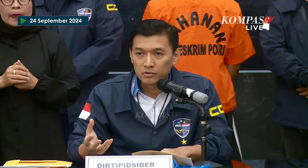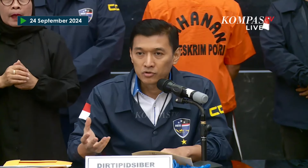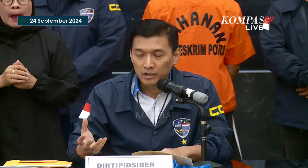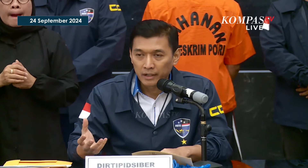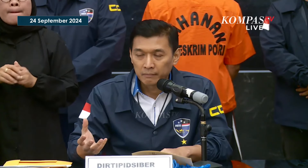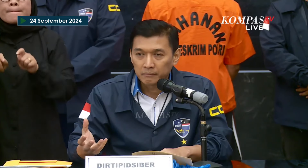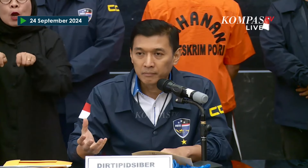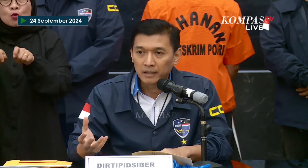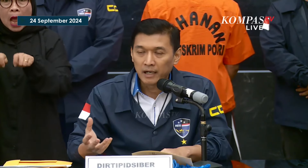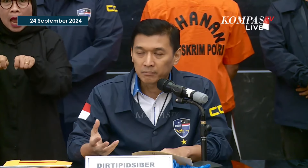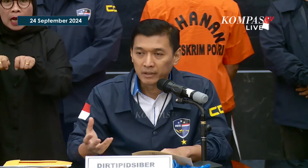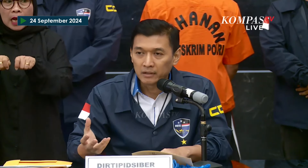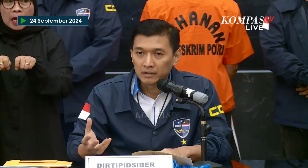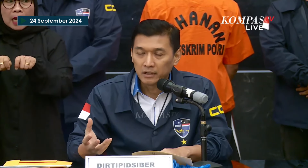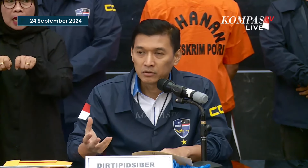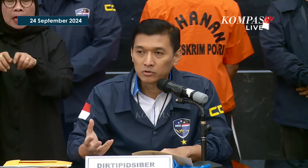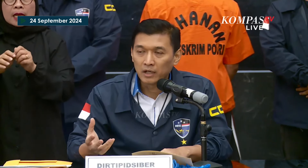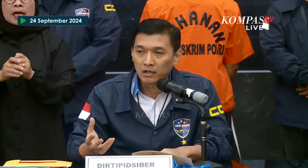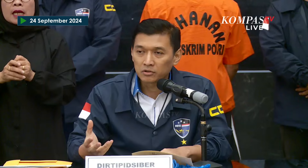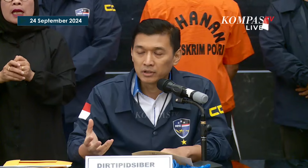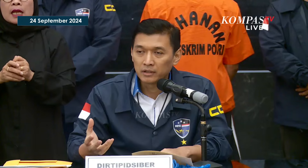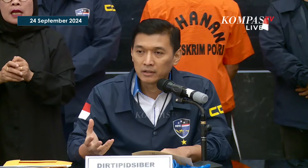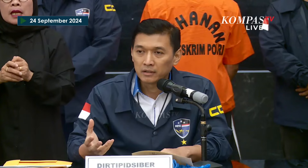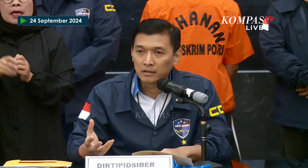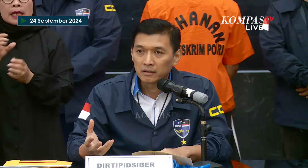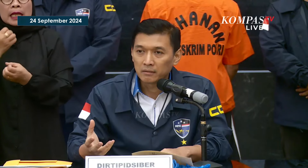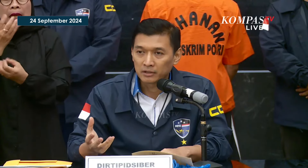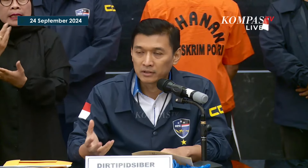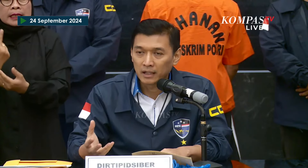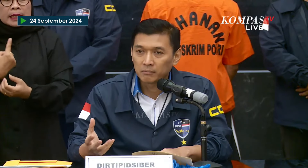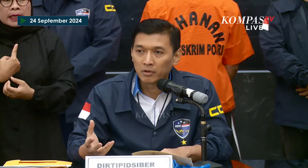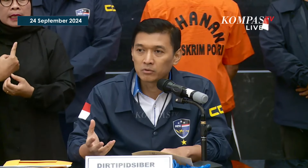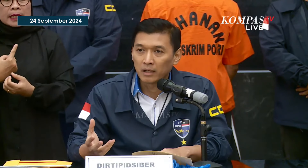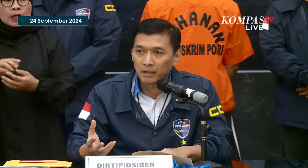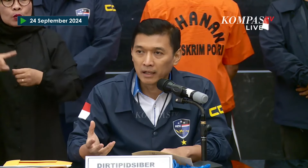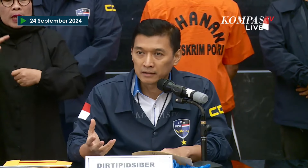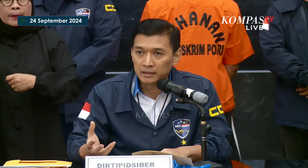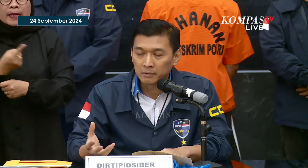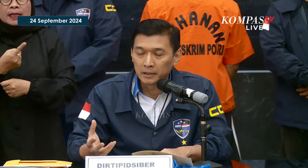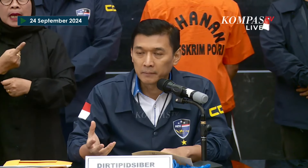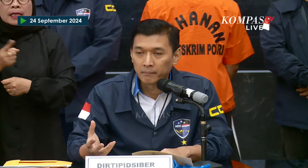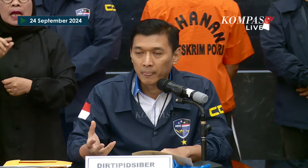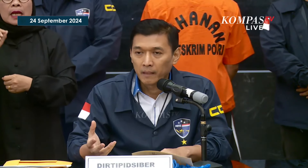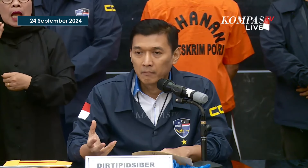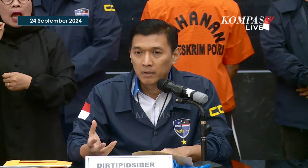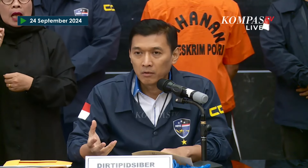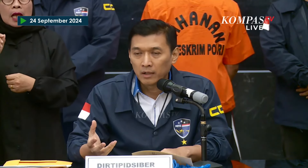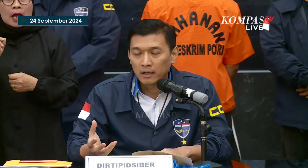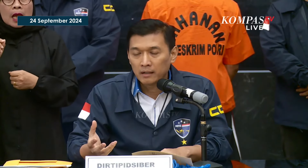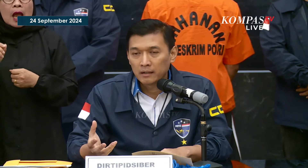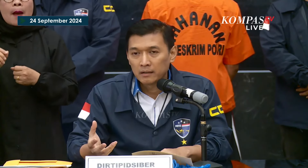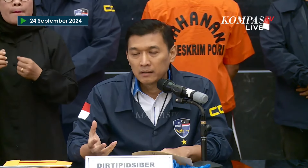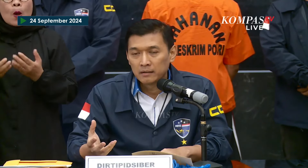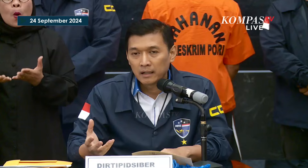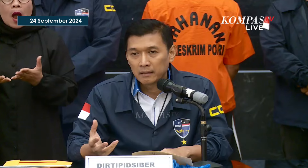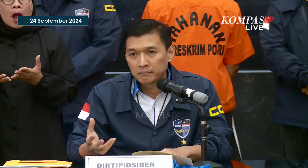penggunaan username pada admin itu juga harus dipastikan bahwa itu aman. Artinya begini,